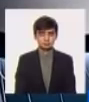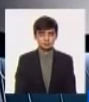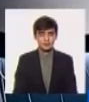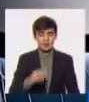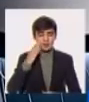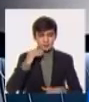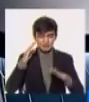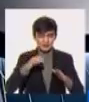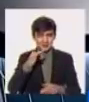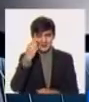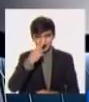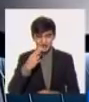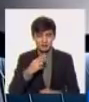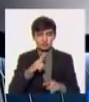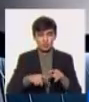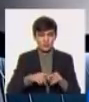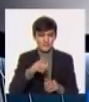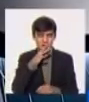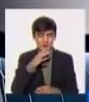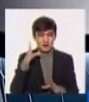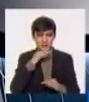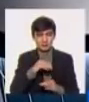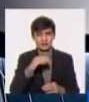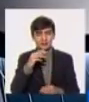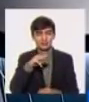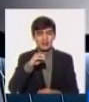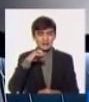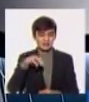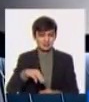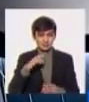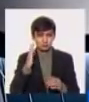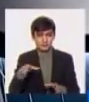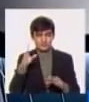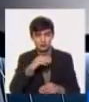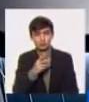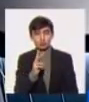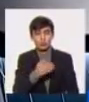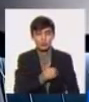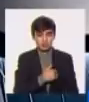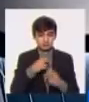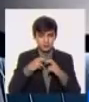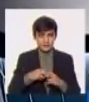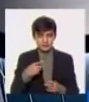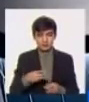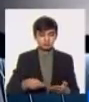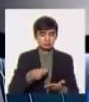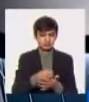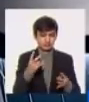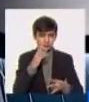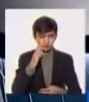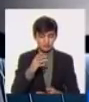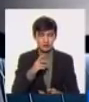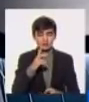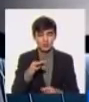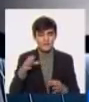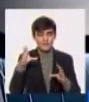В Алматы и Нур-Султане в скором времени станут доступны тесты на коронавирус для всех желающих, но они будут платными. В данное время